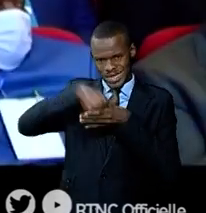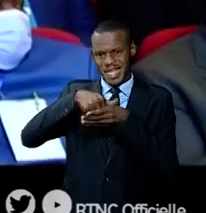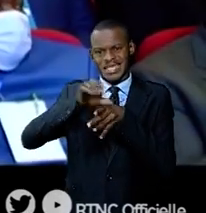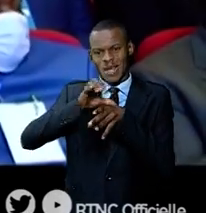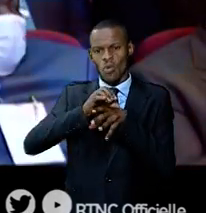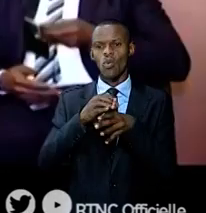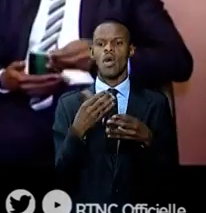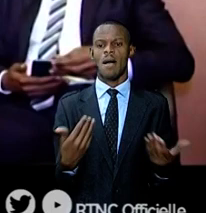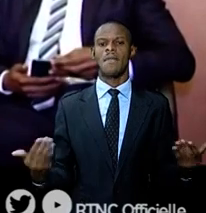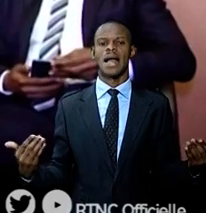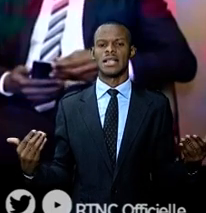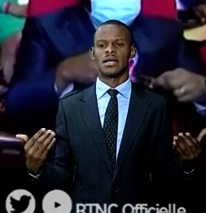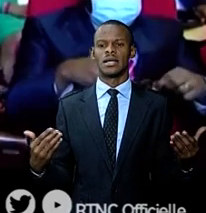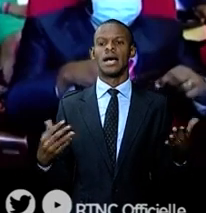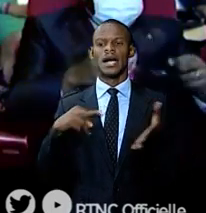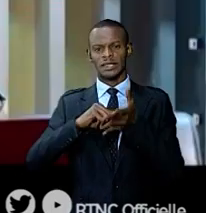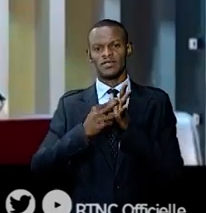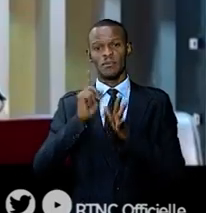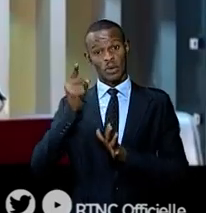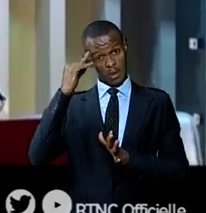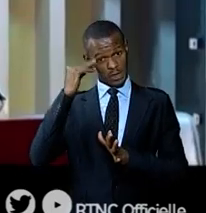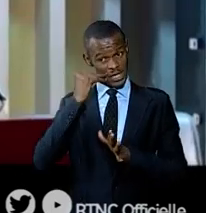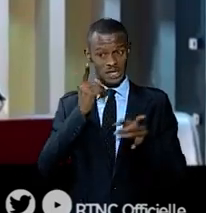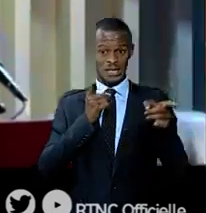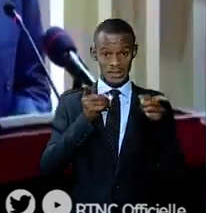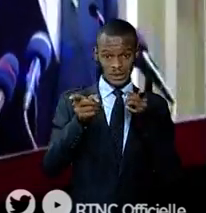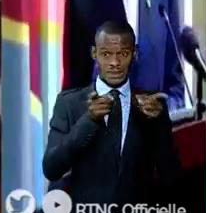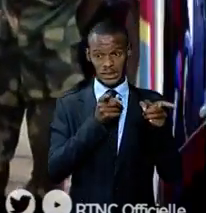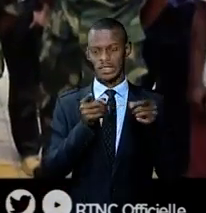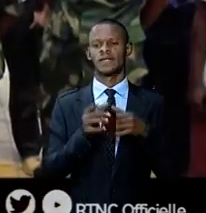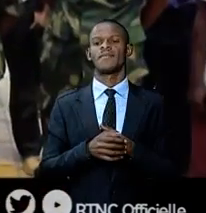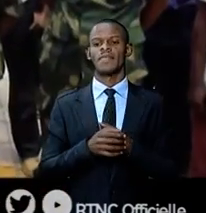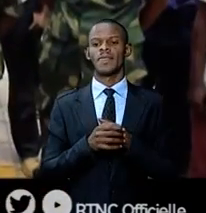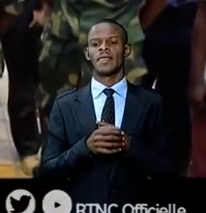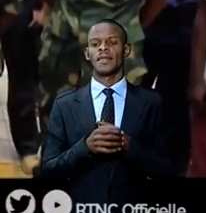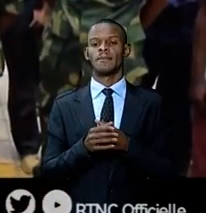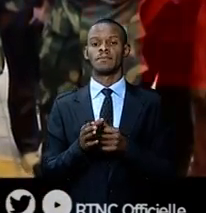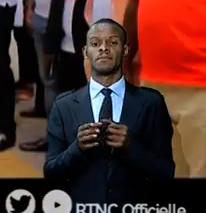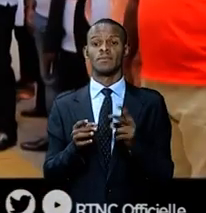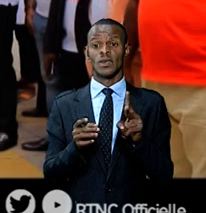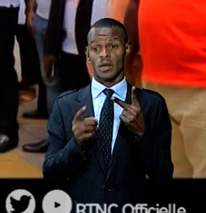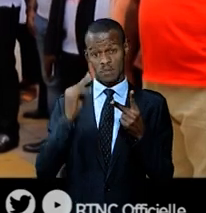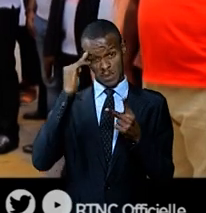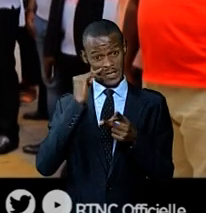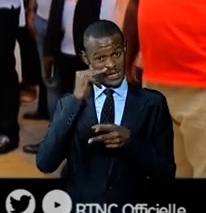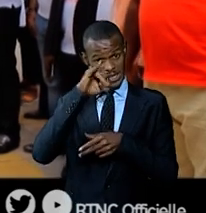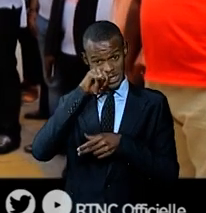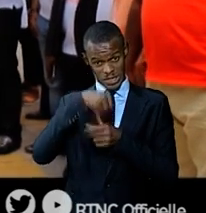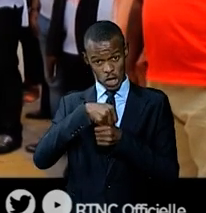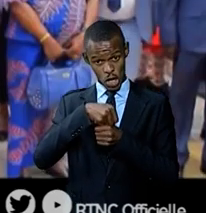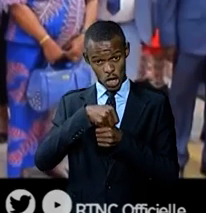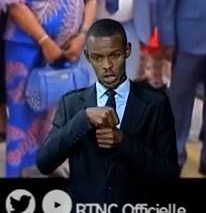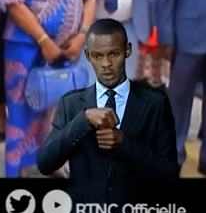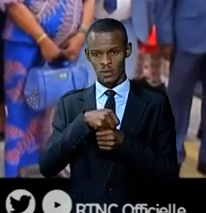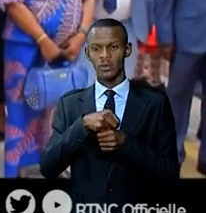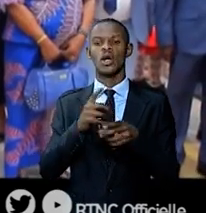nation. Une cérémonie présidée par le Premier ministre Ilunga Ilunkamba. Le ministère de l'Intérieur a lancé la campagne « Je rends mon